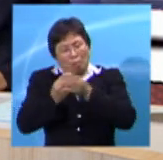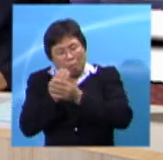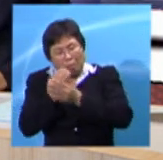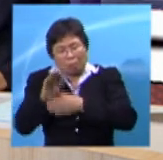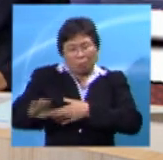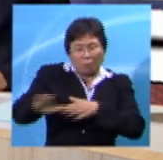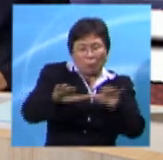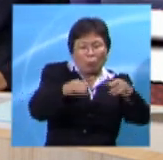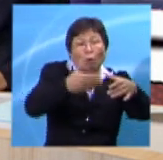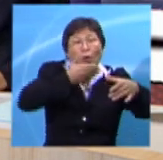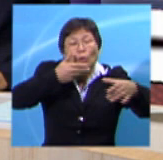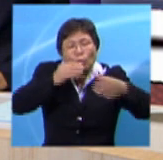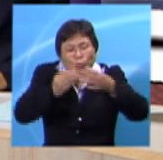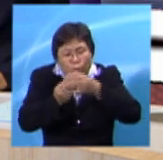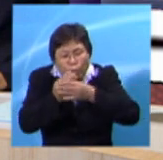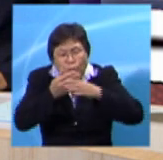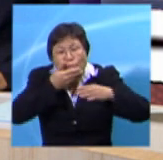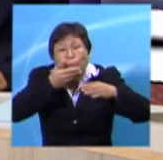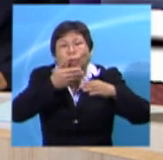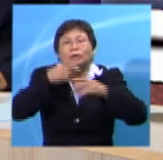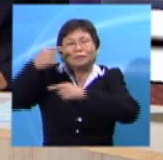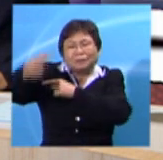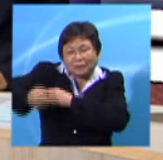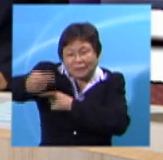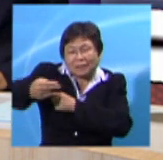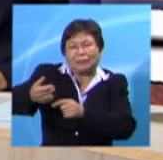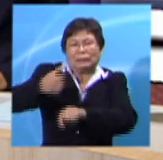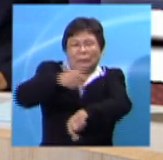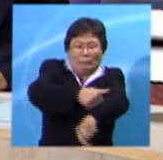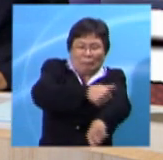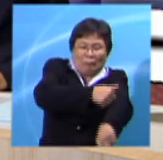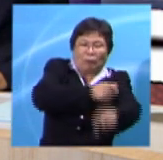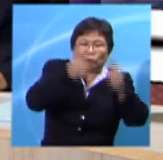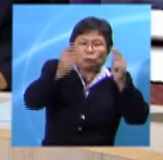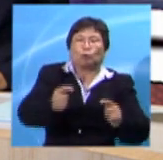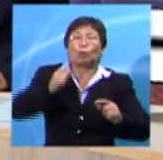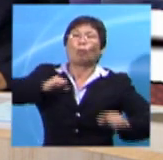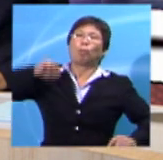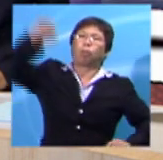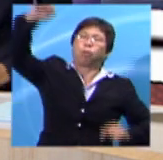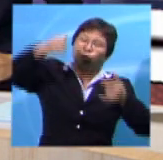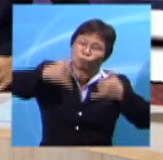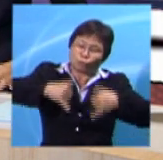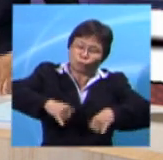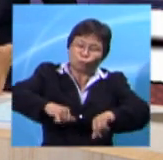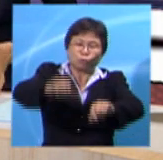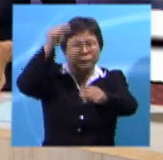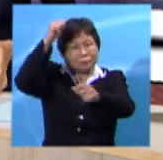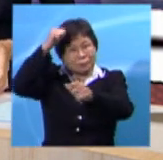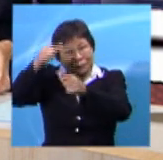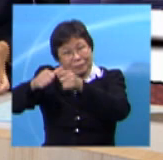kalangan Golongan muda supaya sejarah pengorbanan tokoh-tokoh kemerdekaan terus